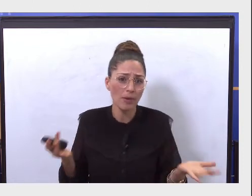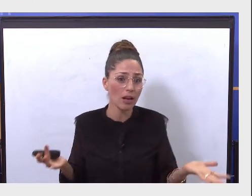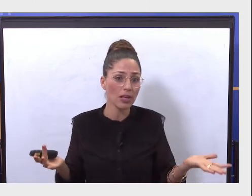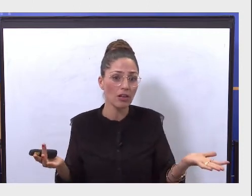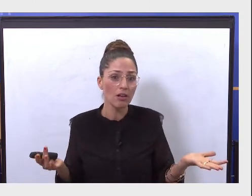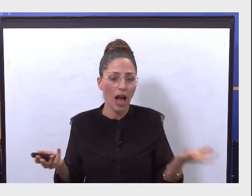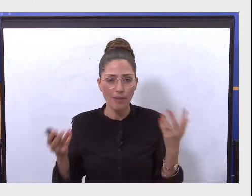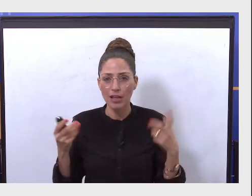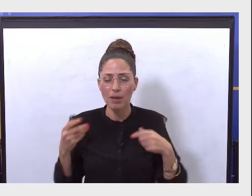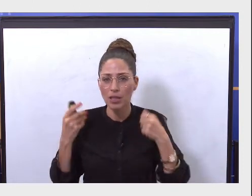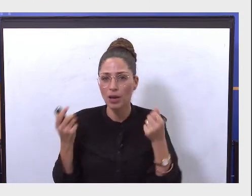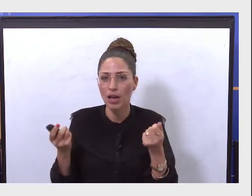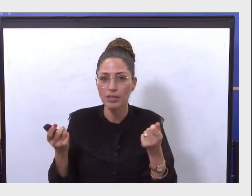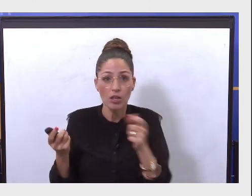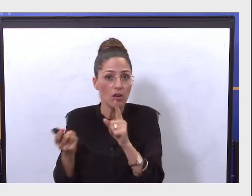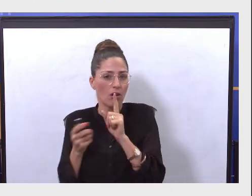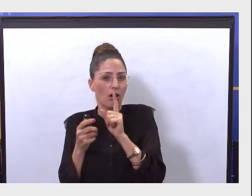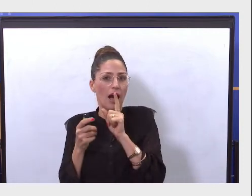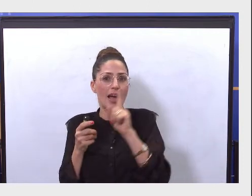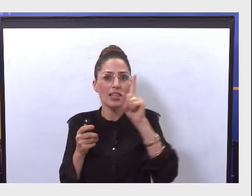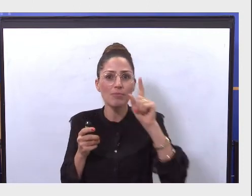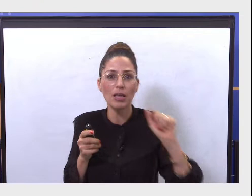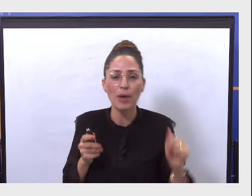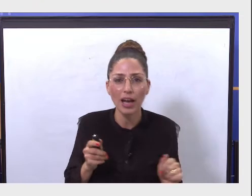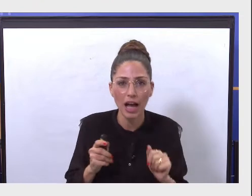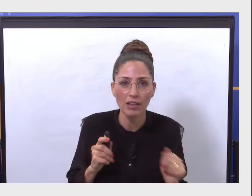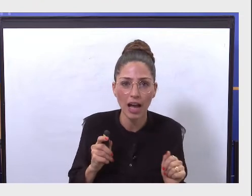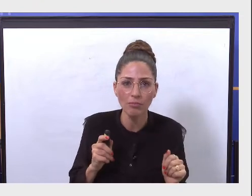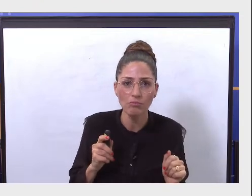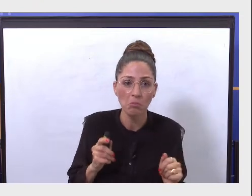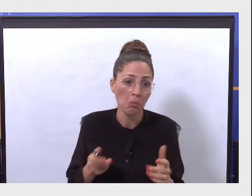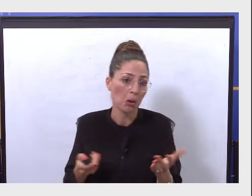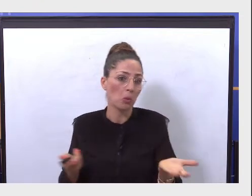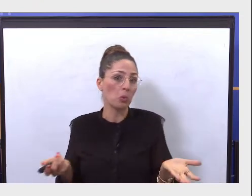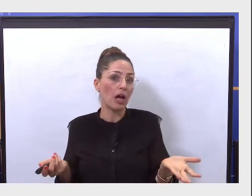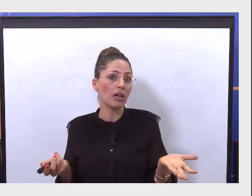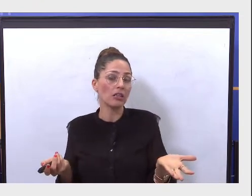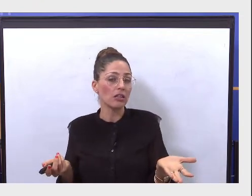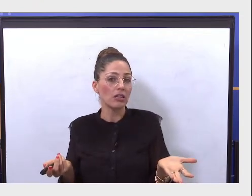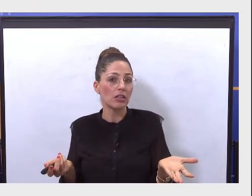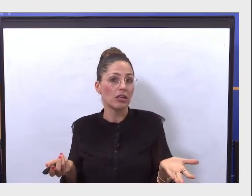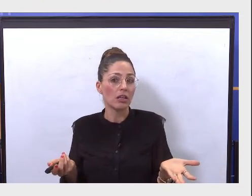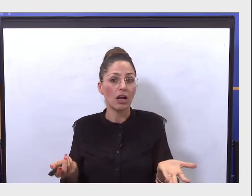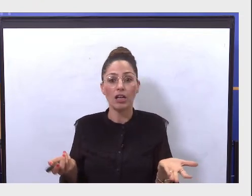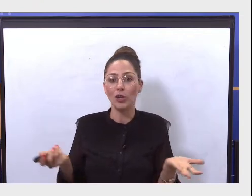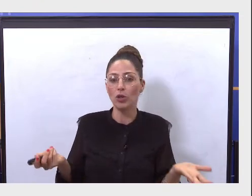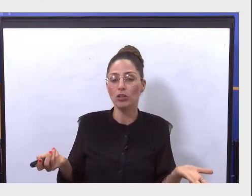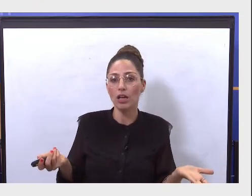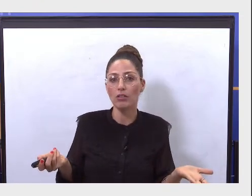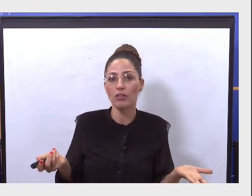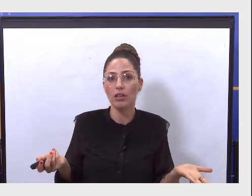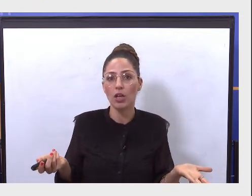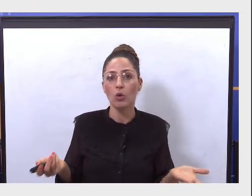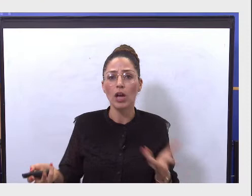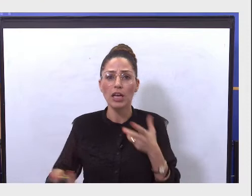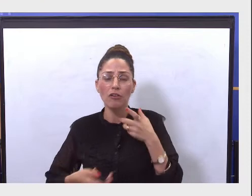ומי מדבר למי? האם האדם מדבר לעץ? העץ מדבר אל האדם? אולי? אני לא